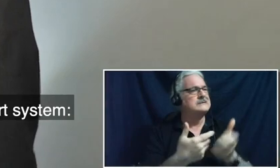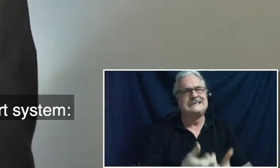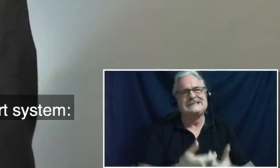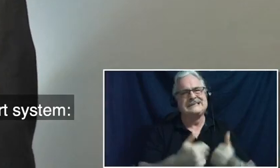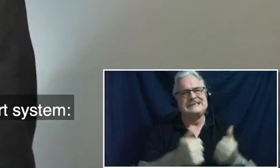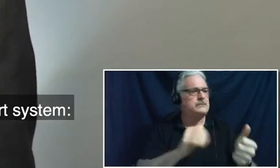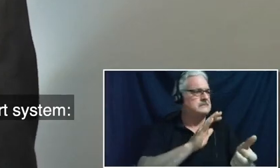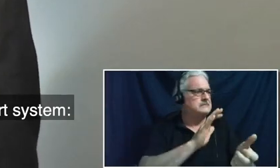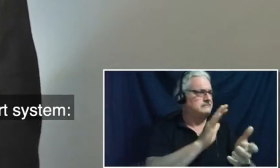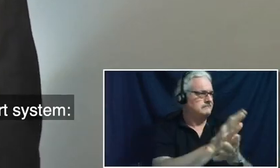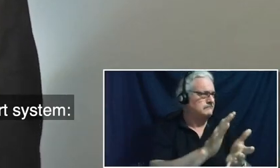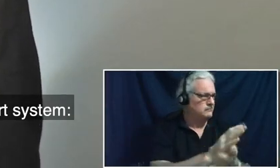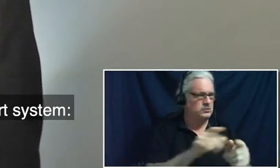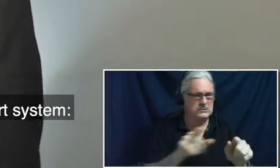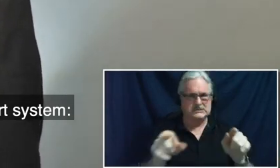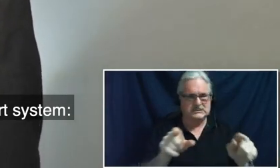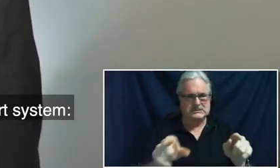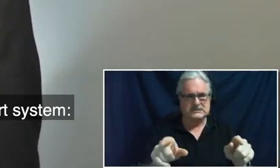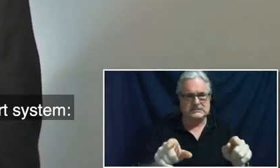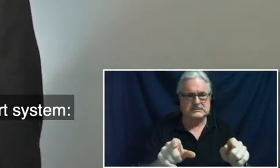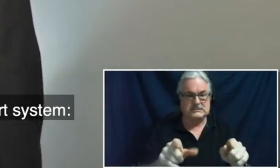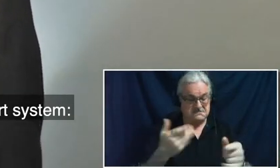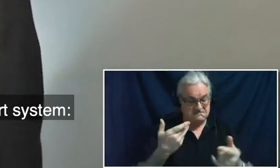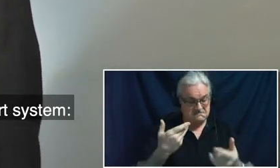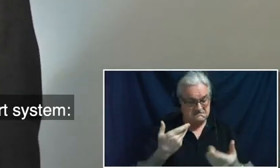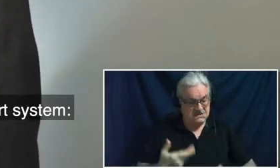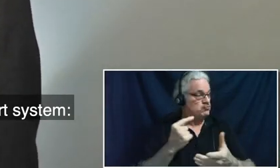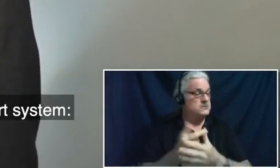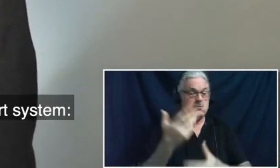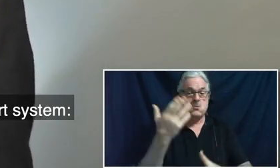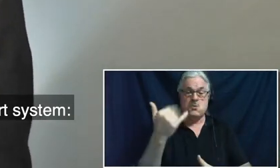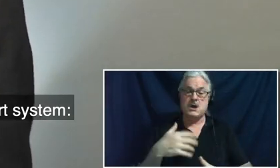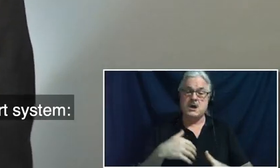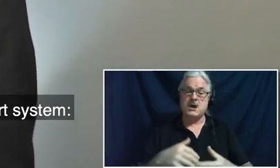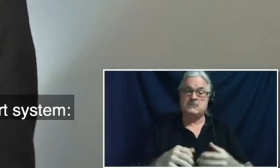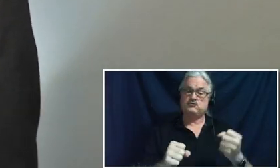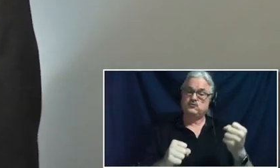Des environnements séparés, ce qui est dommage. Je suis devenu ce que je suis aujourd'hui grâce à un système